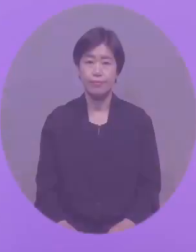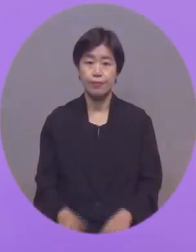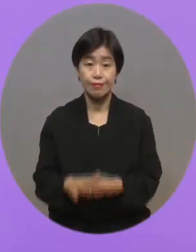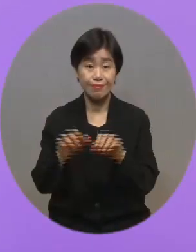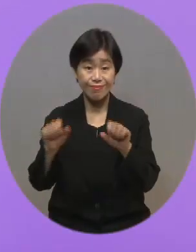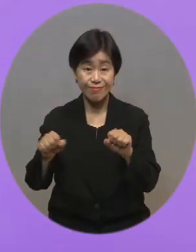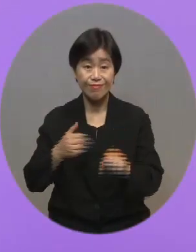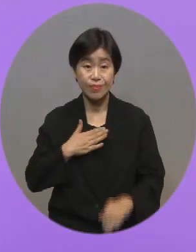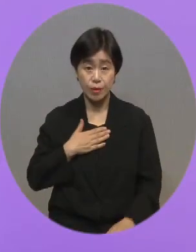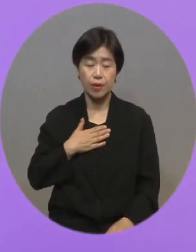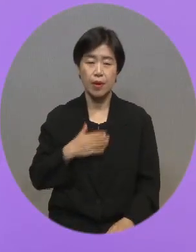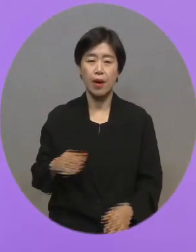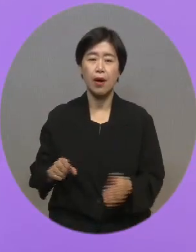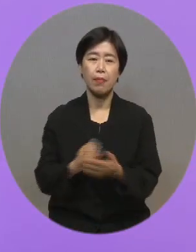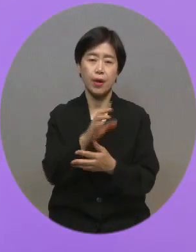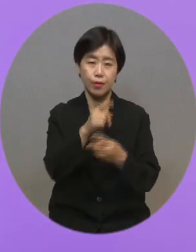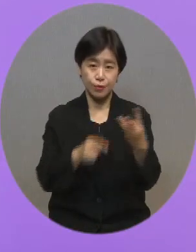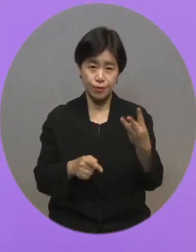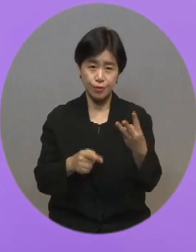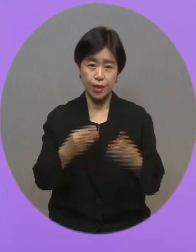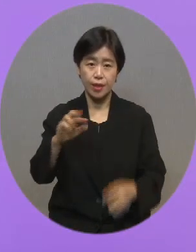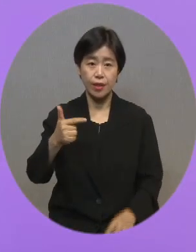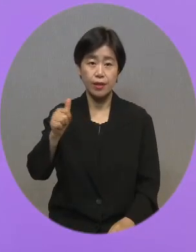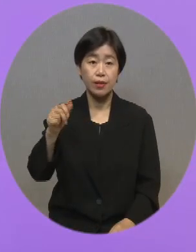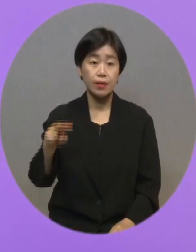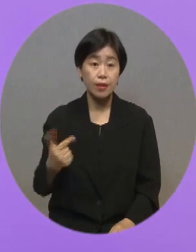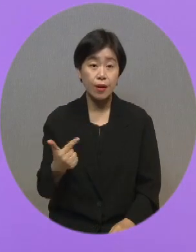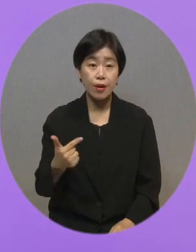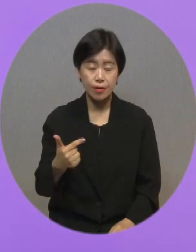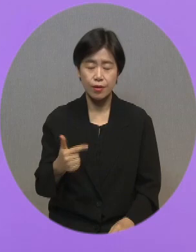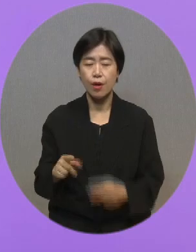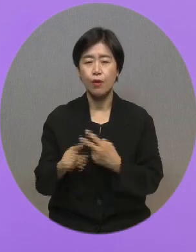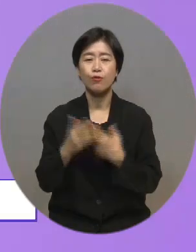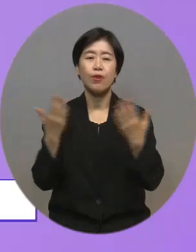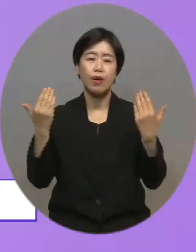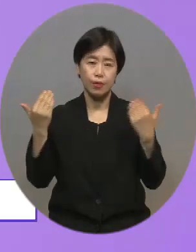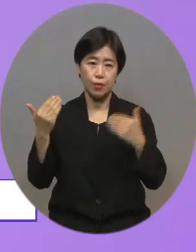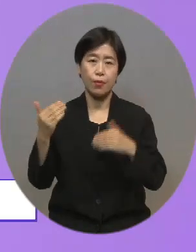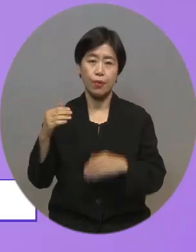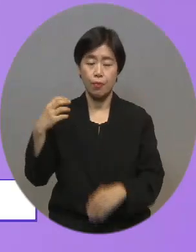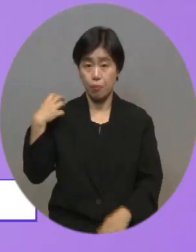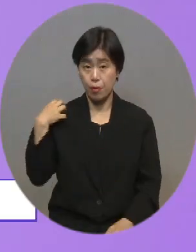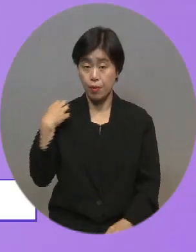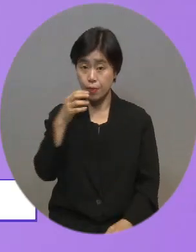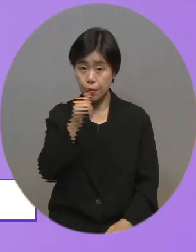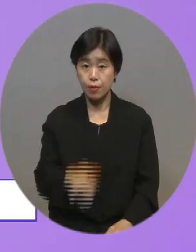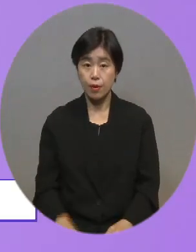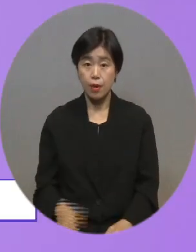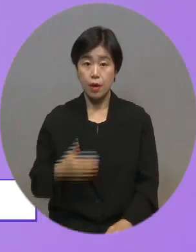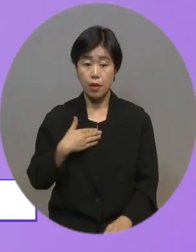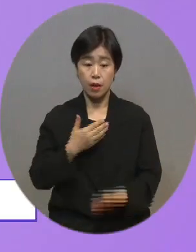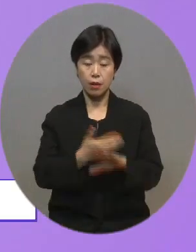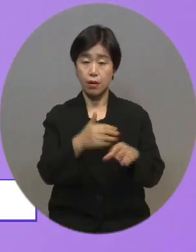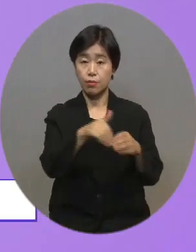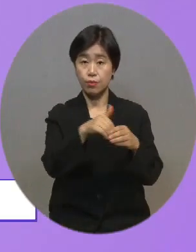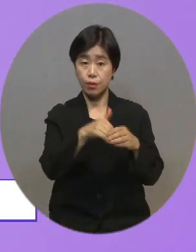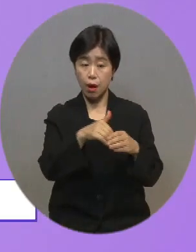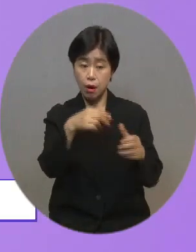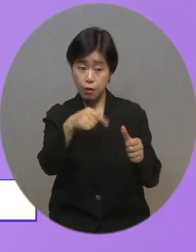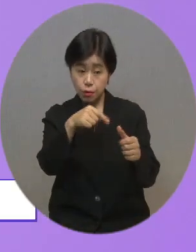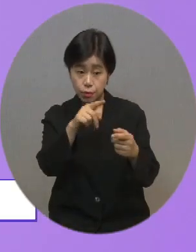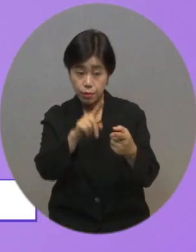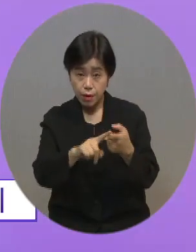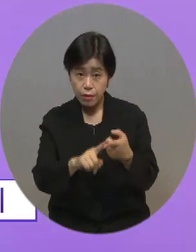안녕하세요. 저는 파주 타현중학교에서 진로진학 상담교사로 일하고 있는 남현욱입니다. 저는 원래 이 다문화 교육 쪽에 관심이